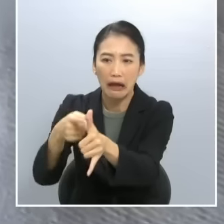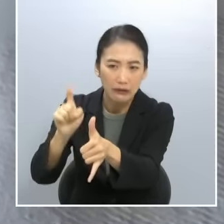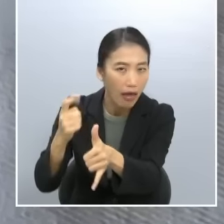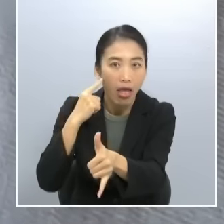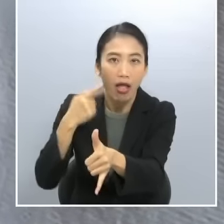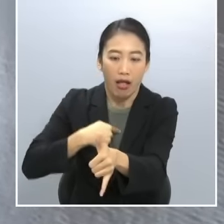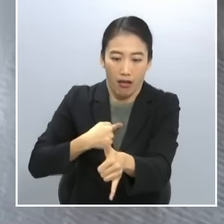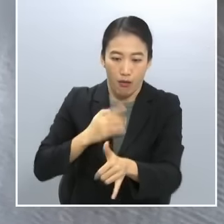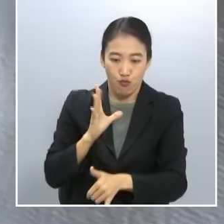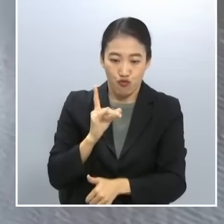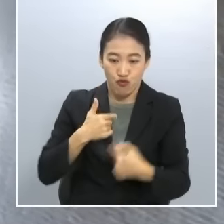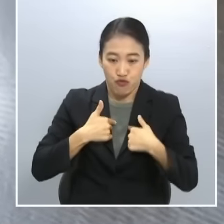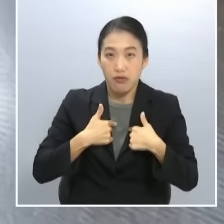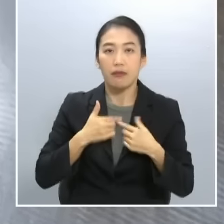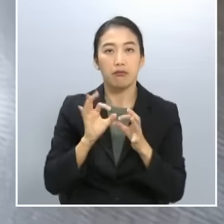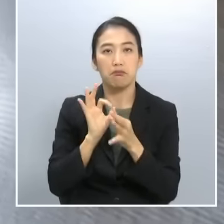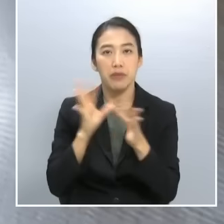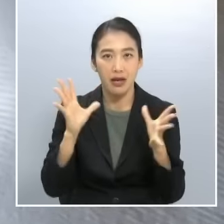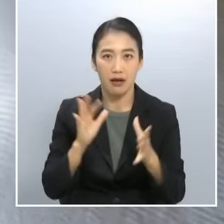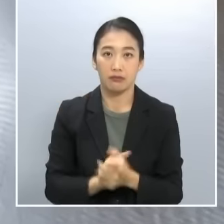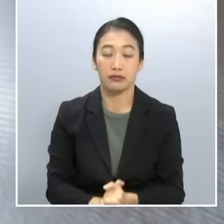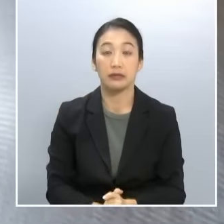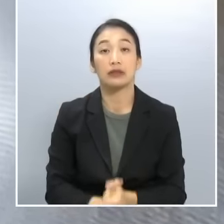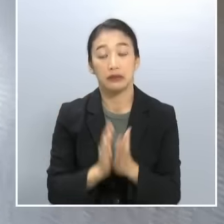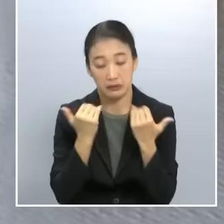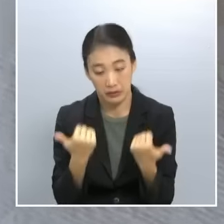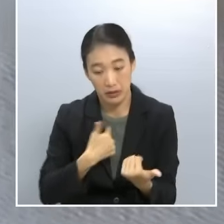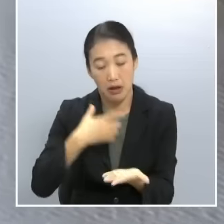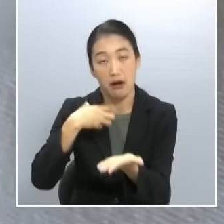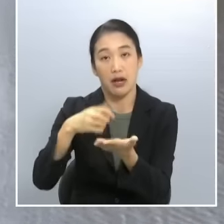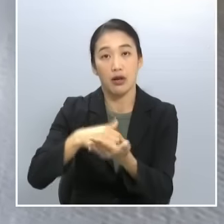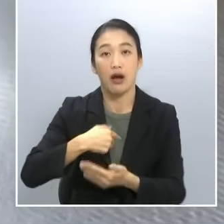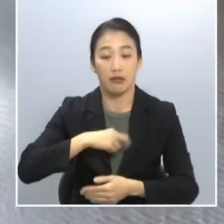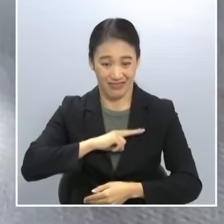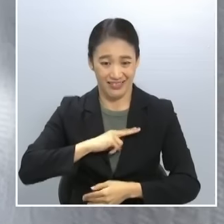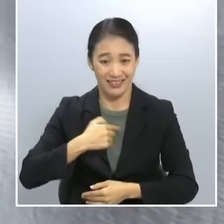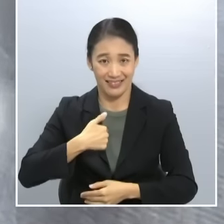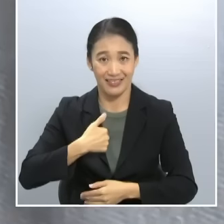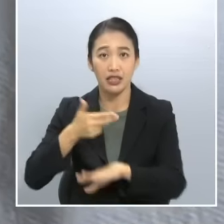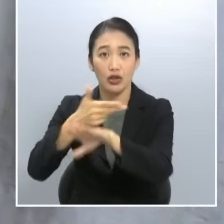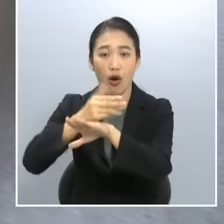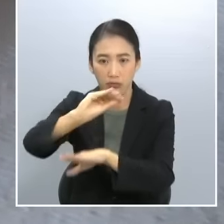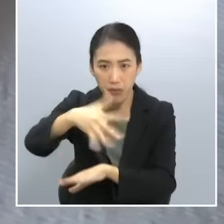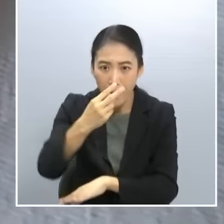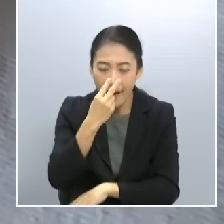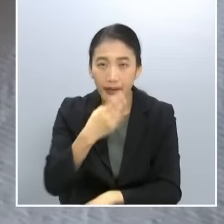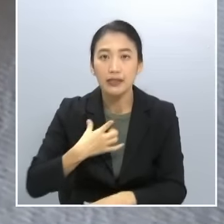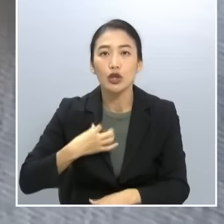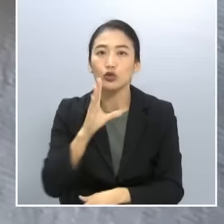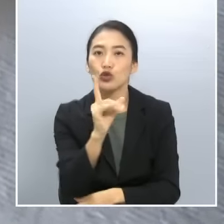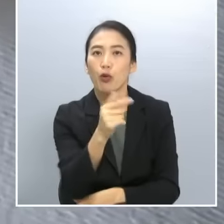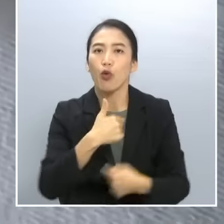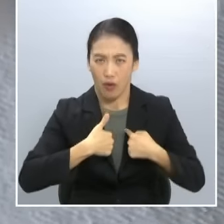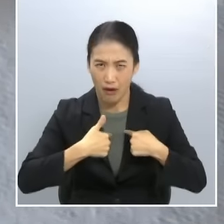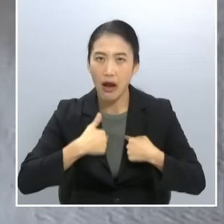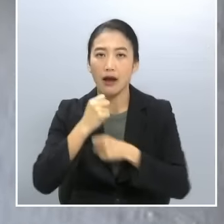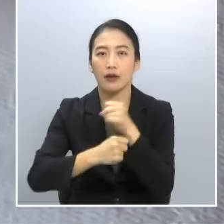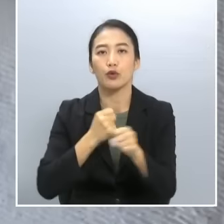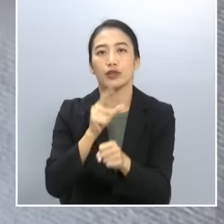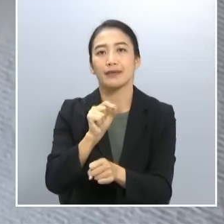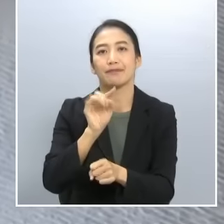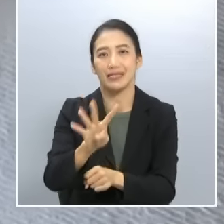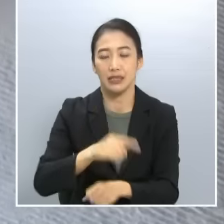เป็นชายคนนึงอายุ24ปีบอกว่าตัวเองเนี่ยก็คือชายที่ใส่เสื้อสีชมพูนี้แหละแล้วขี่มอเตอร์ไซค์ไปหน้าอู่ของช่างกฤต